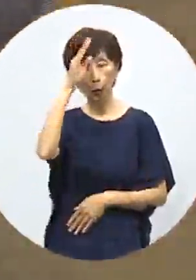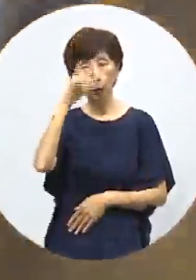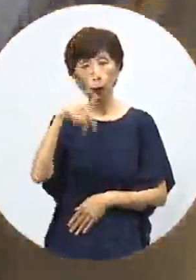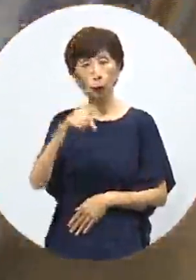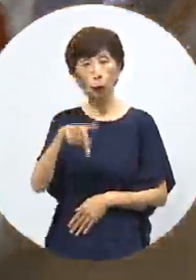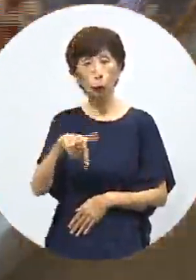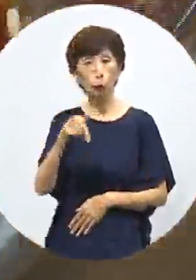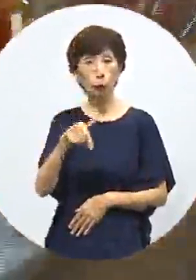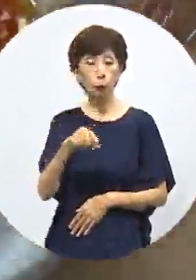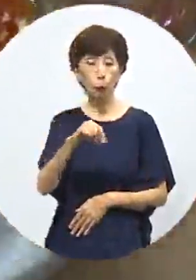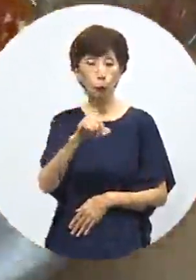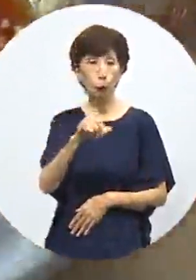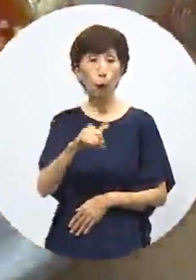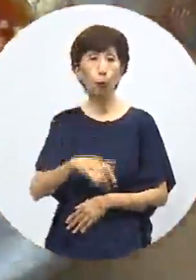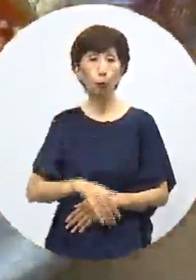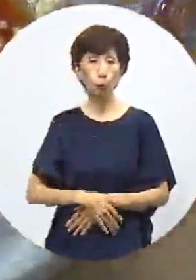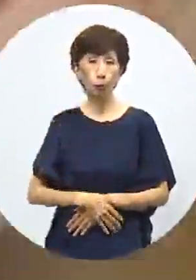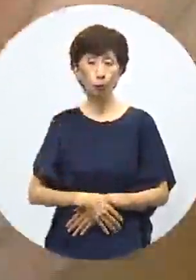ラスープの素、